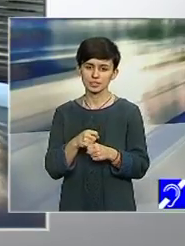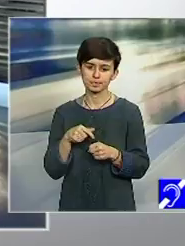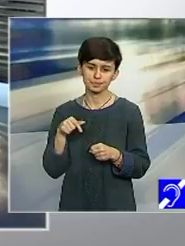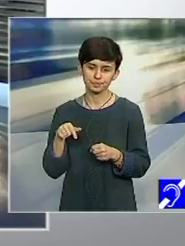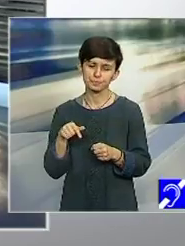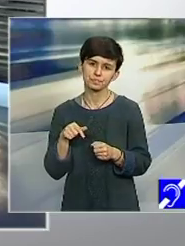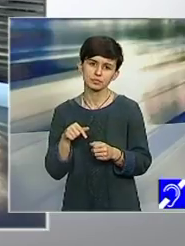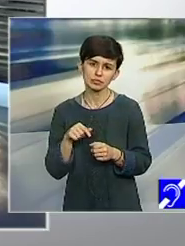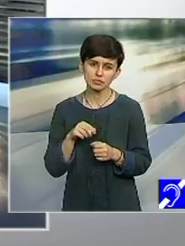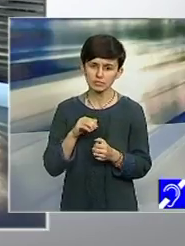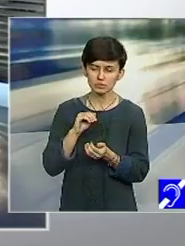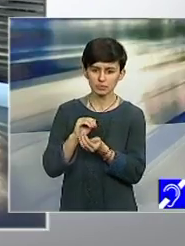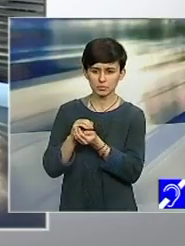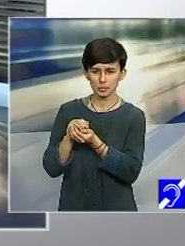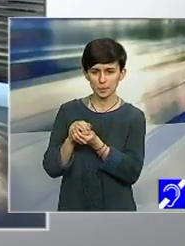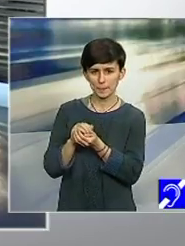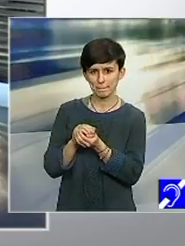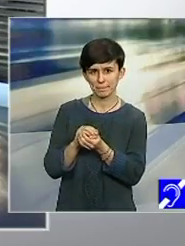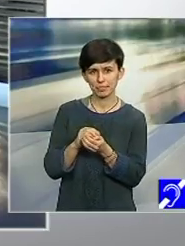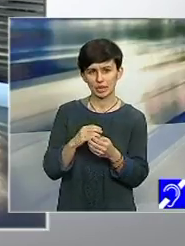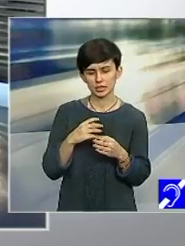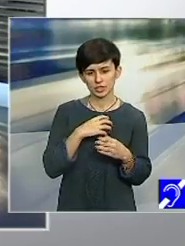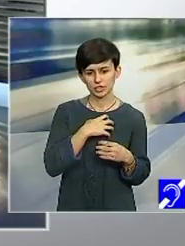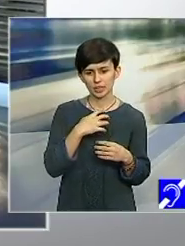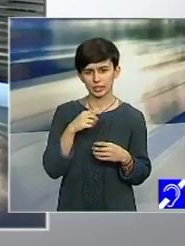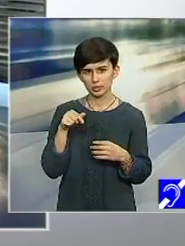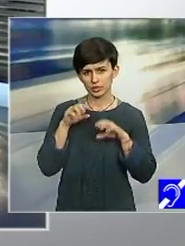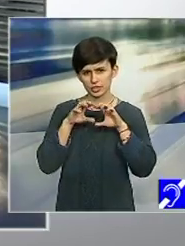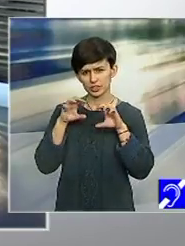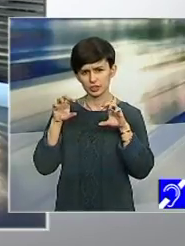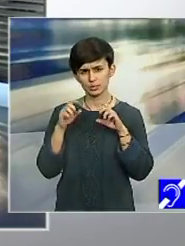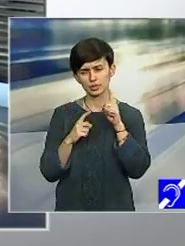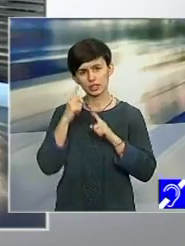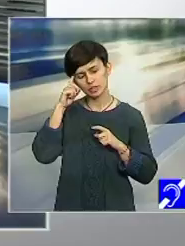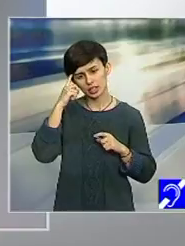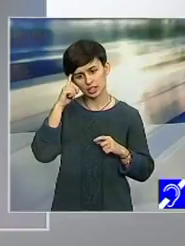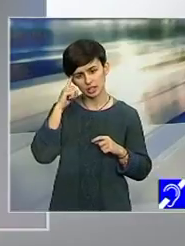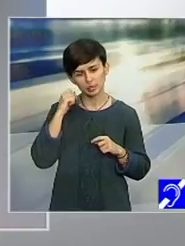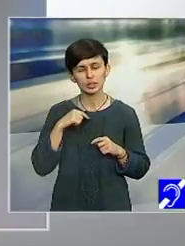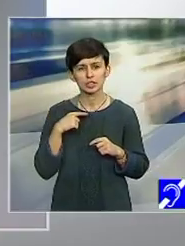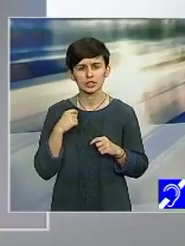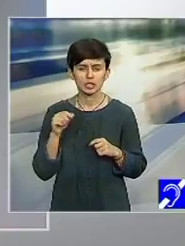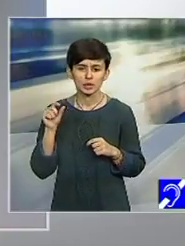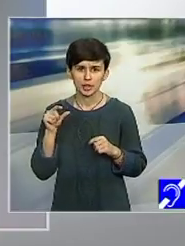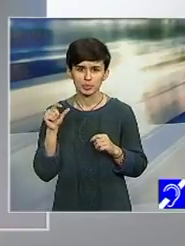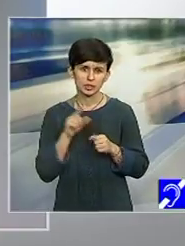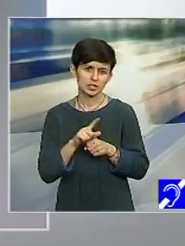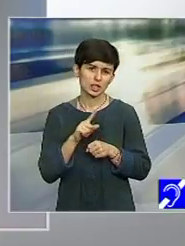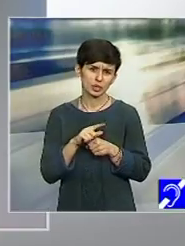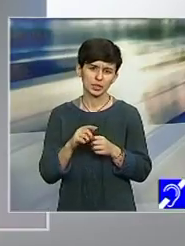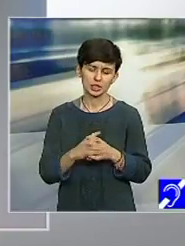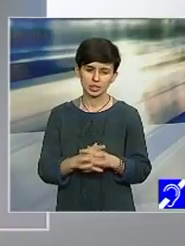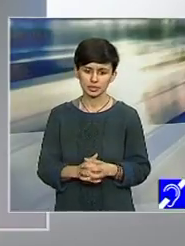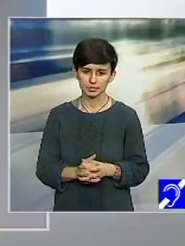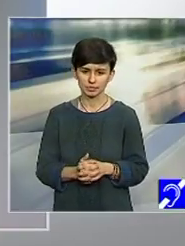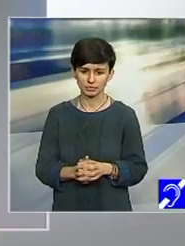acestui muzeu, având în vedere că sunt mai puține obiecte de acest gen valoroase? Da, este o întrebare foarte bună și,